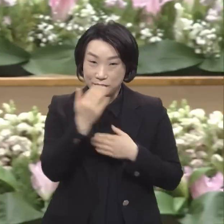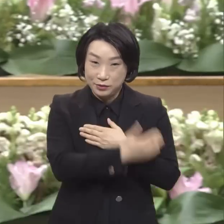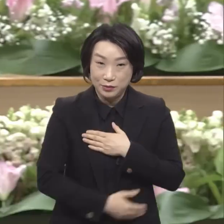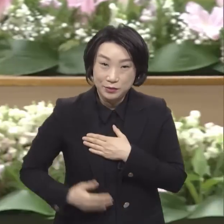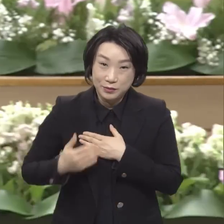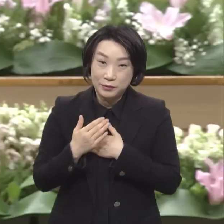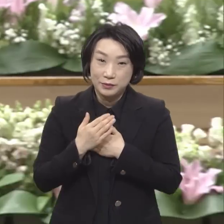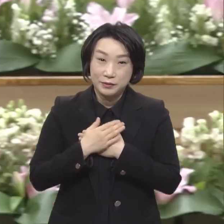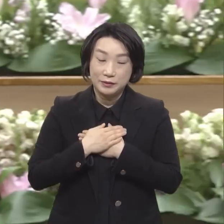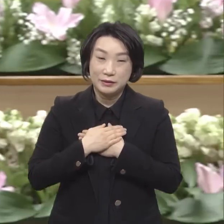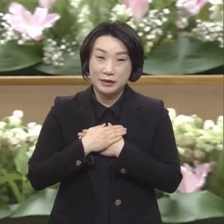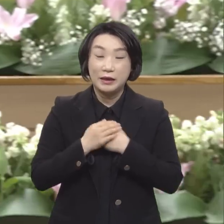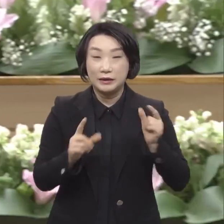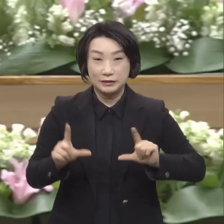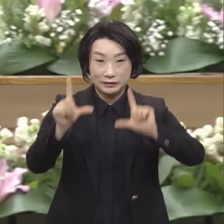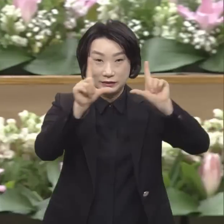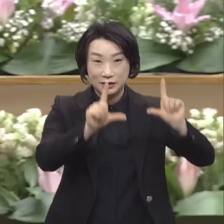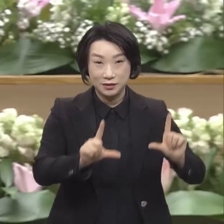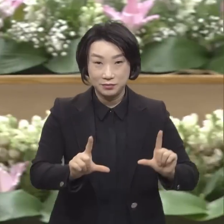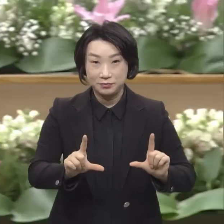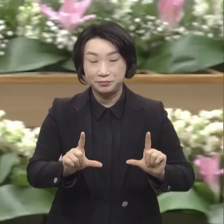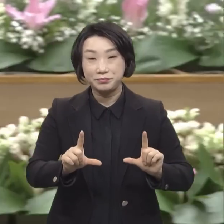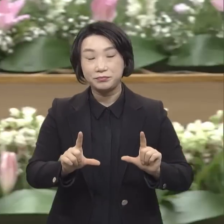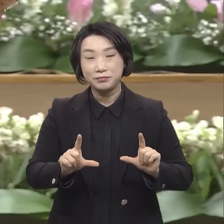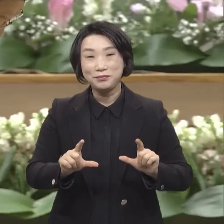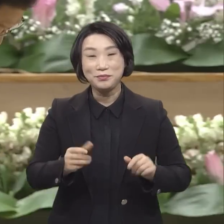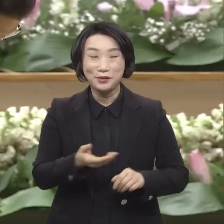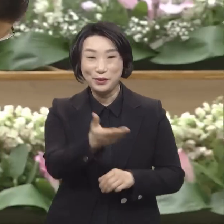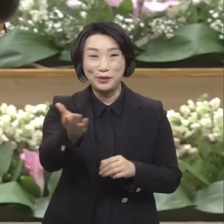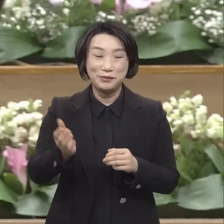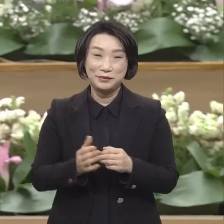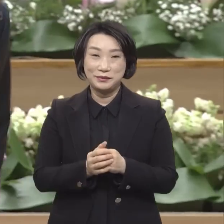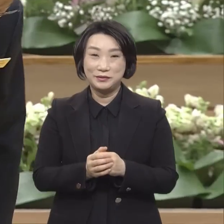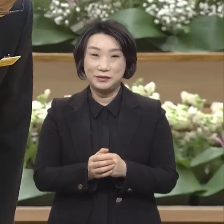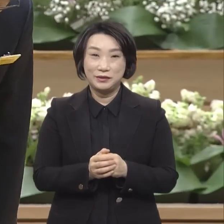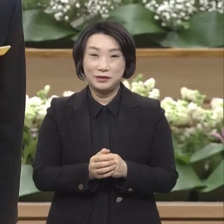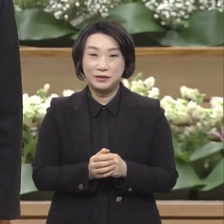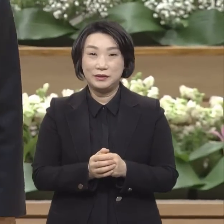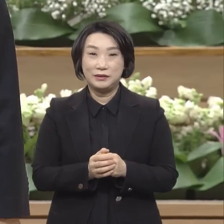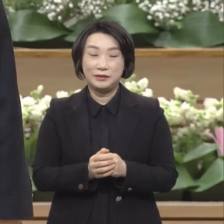육체와의 삶을 돌연히